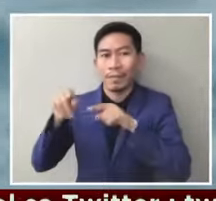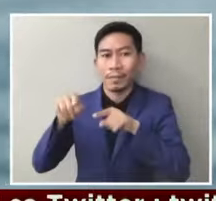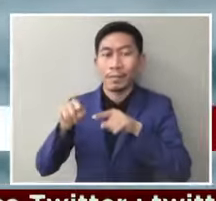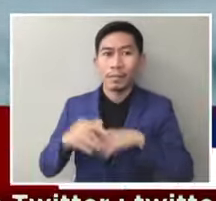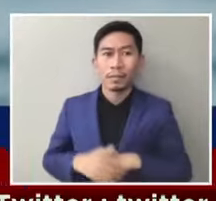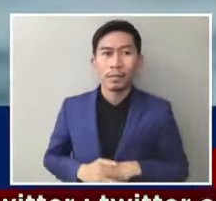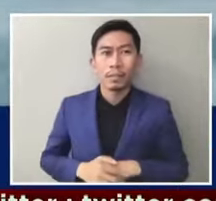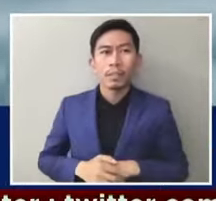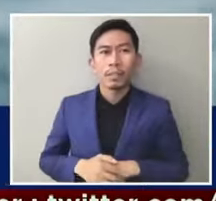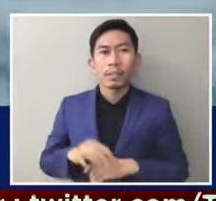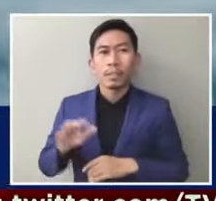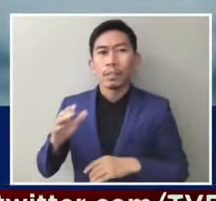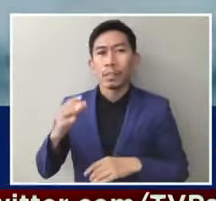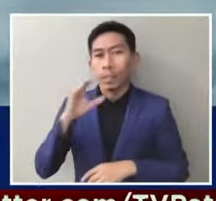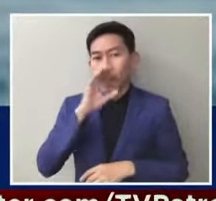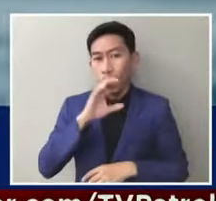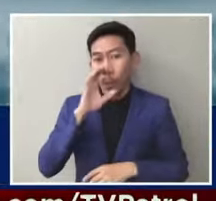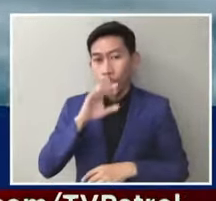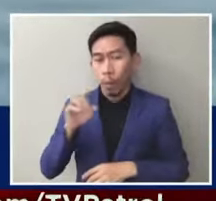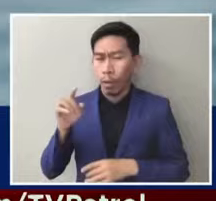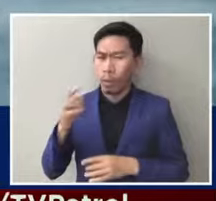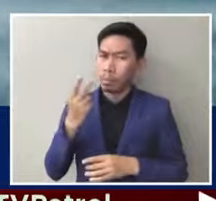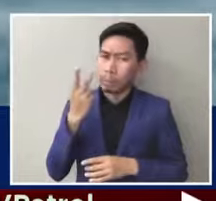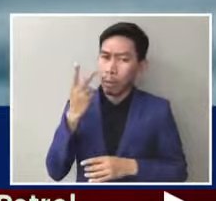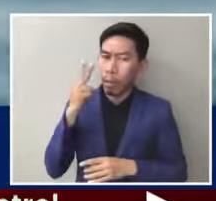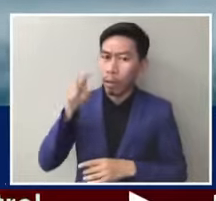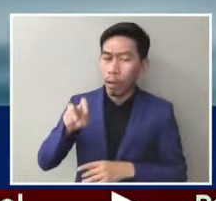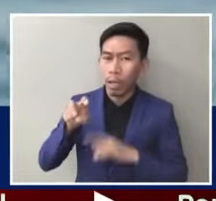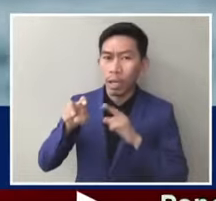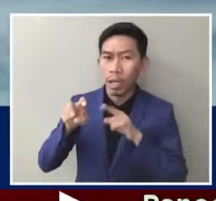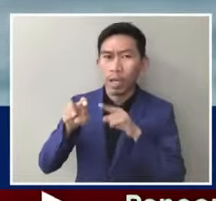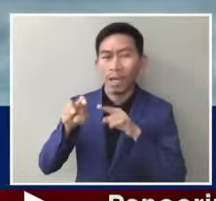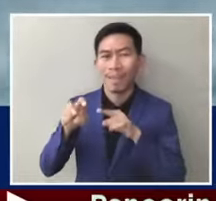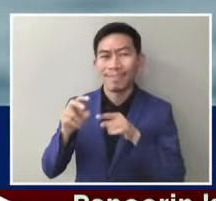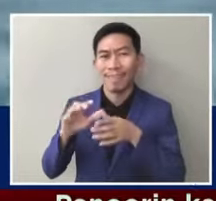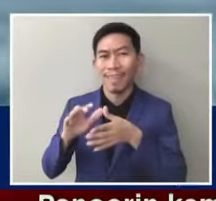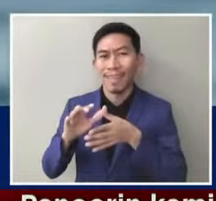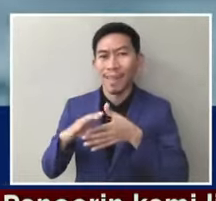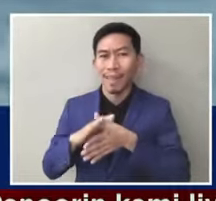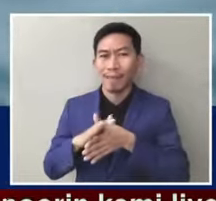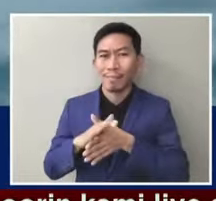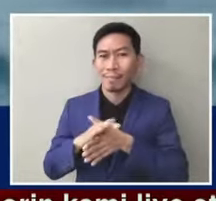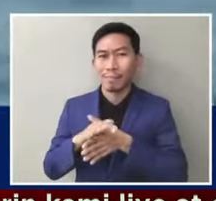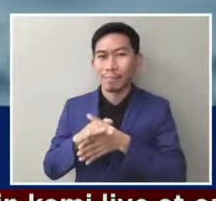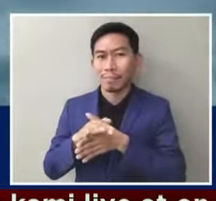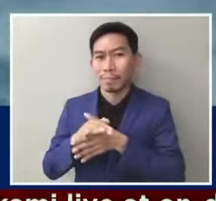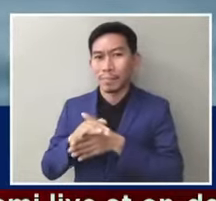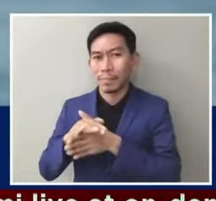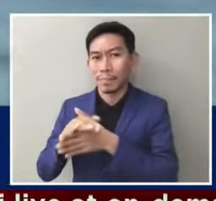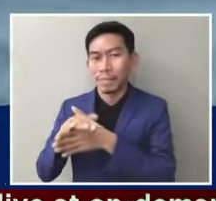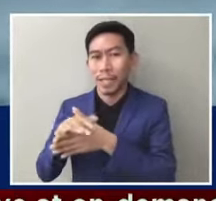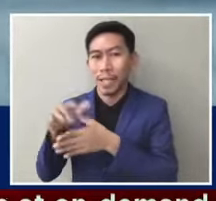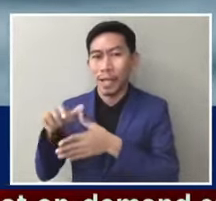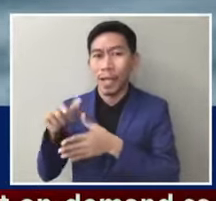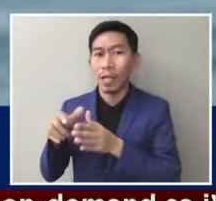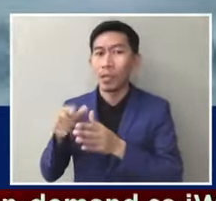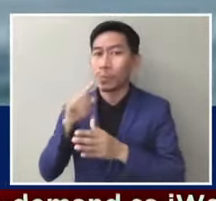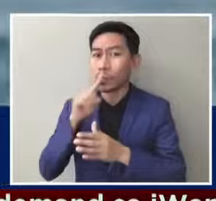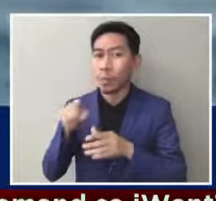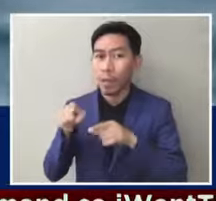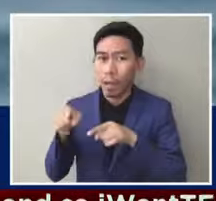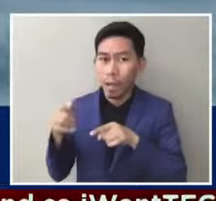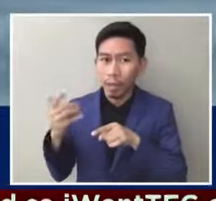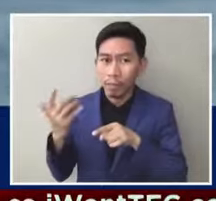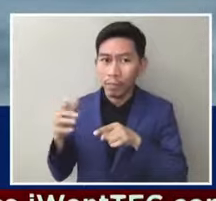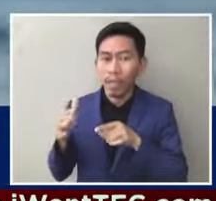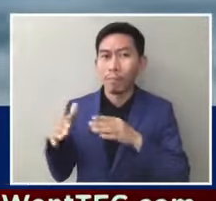Mayor Raymond Garcia, mga gold stripe sardinella o mas kilala sa lokal na pangalan na mangsi ang kumpol ng mga ng isda